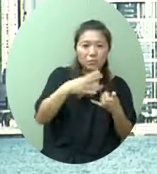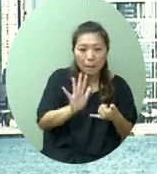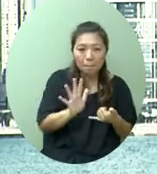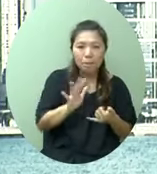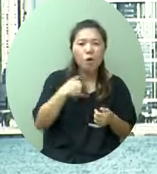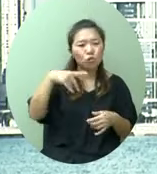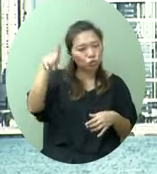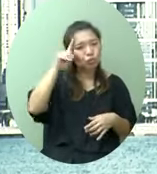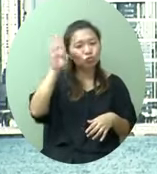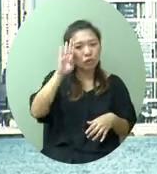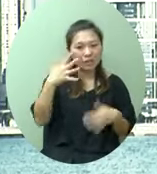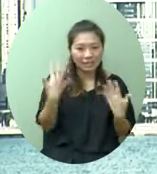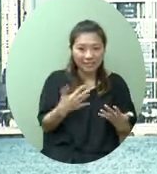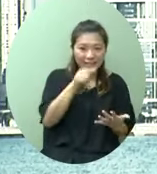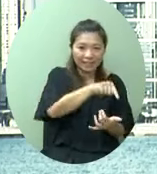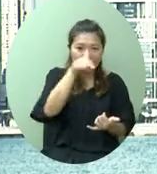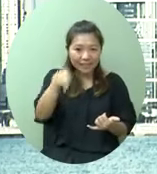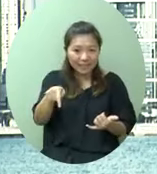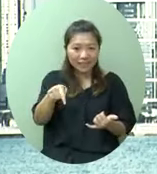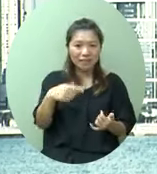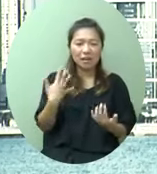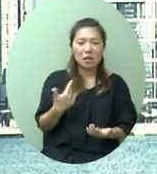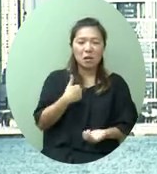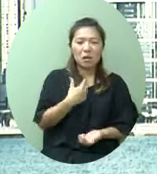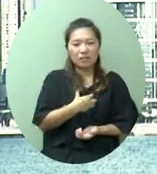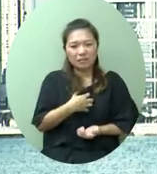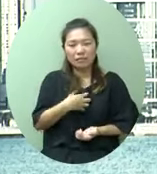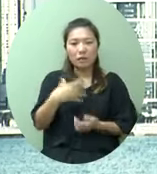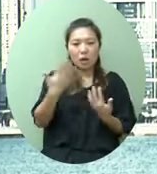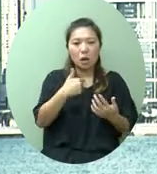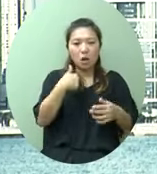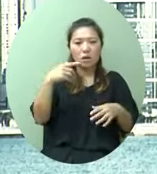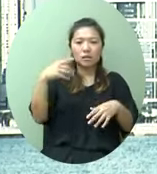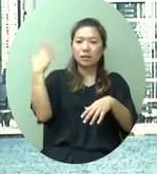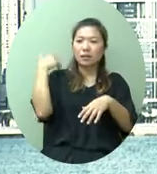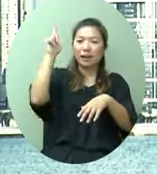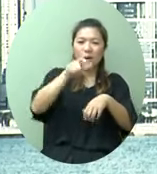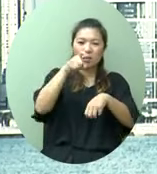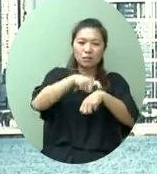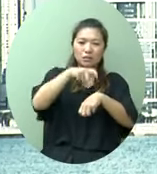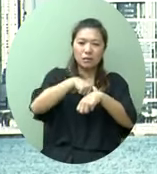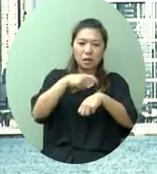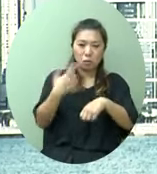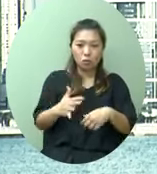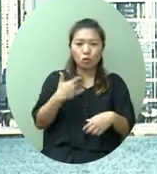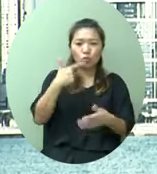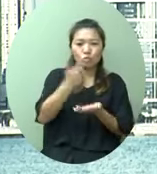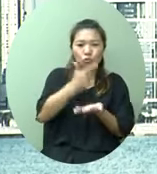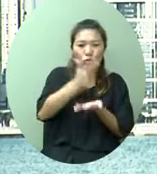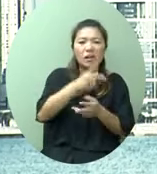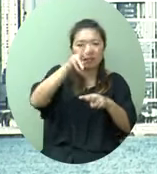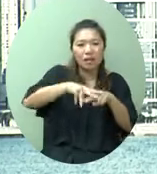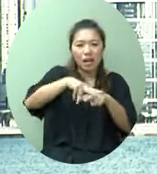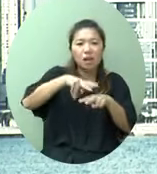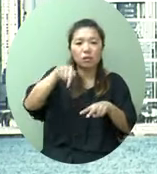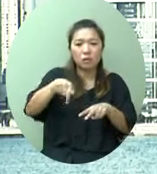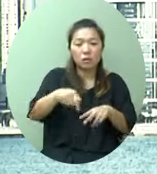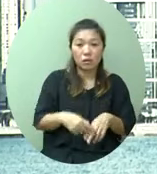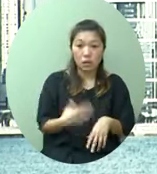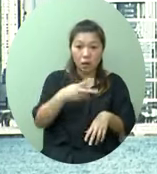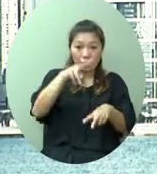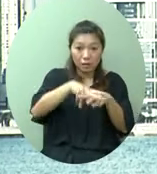港。在兩者之間咧，好清楚過去呢一段時間咧，我哋已經講得好清楚咧，個重點係內地，因為無